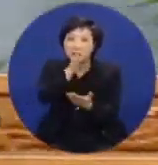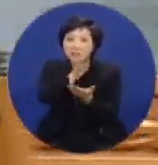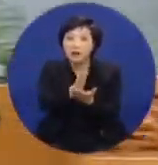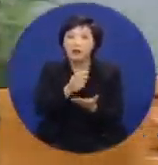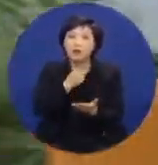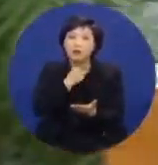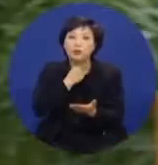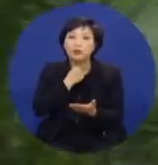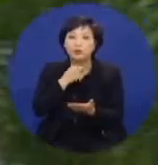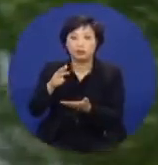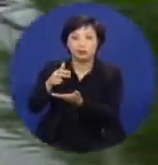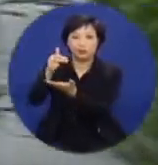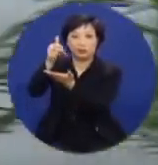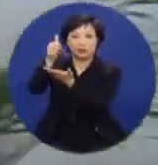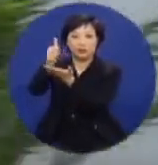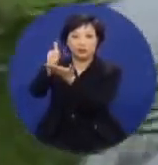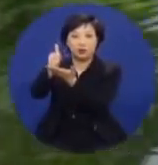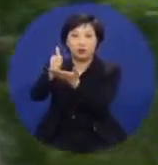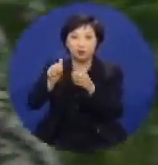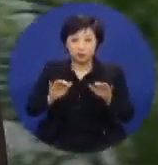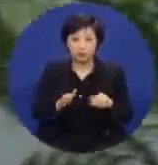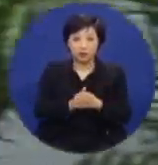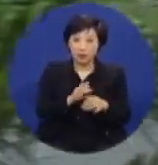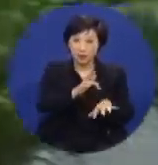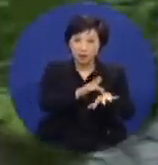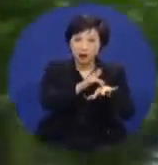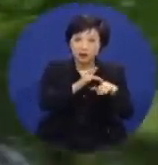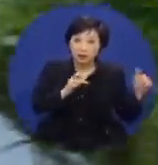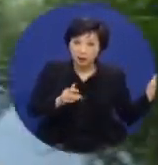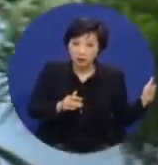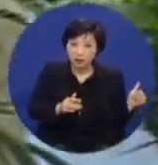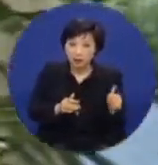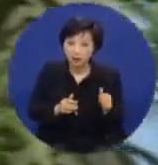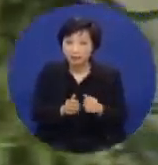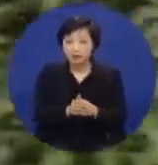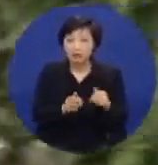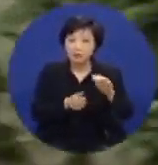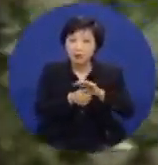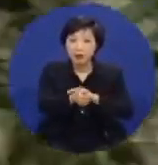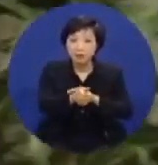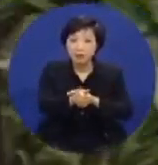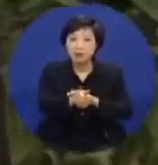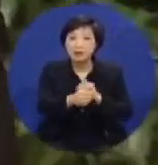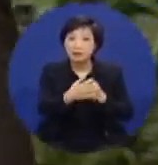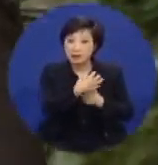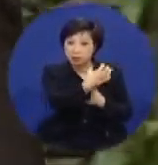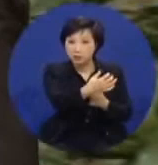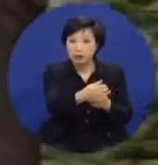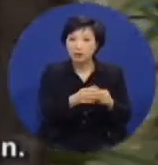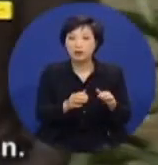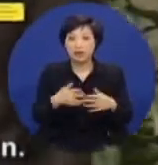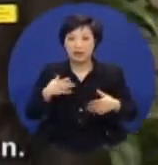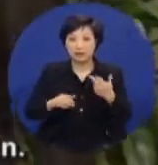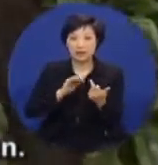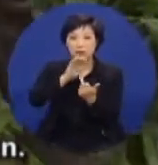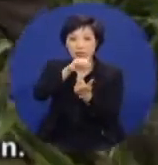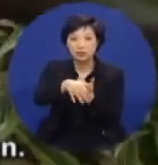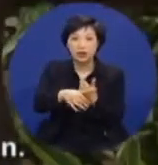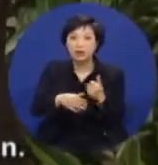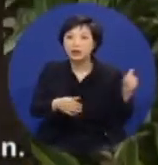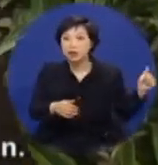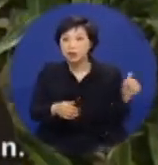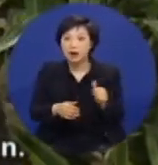팔았던 주님 그런데 마귀 란 님의 배 물 이웅 해서 에덴의 투어도